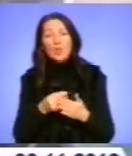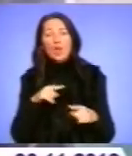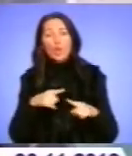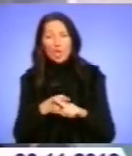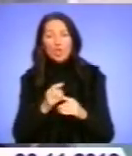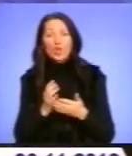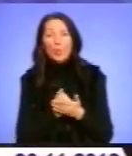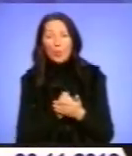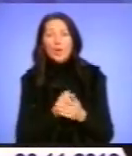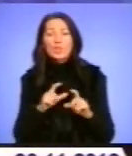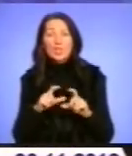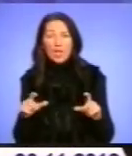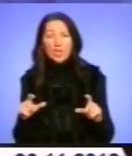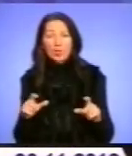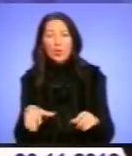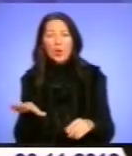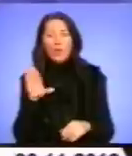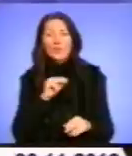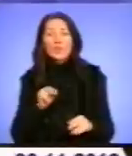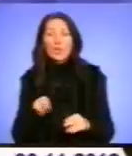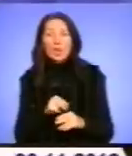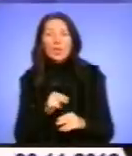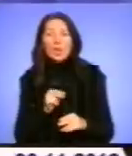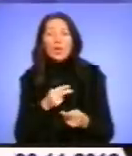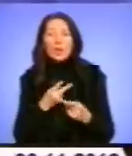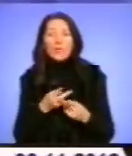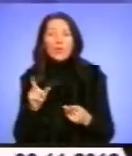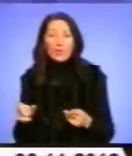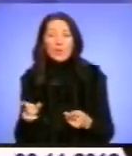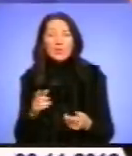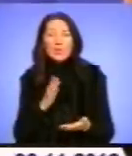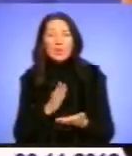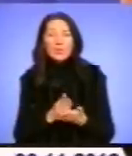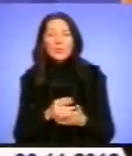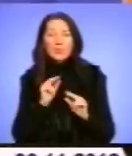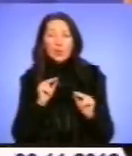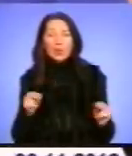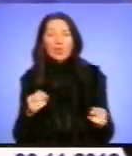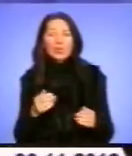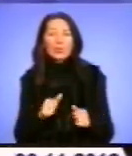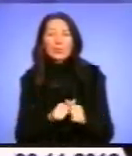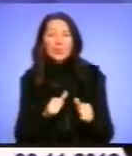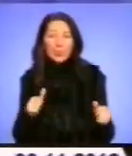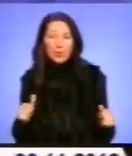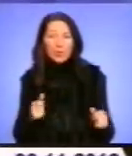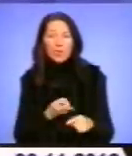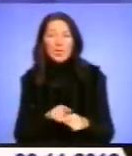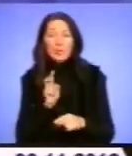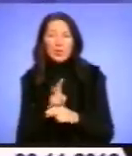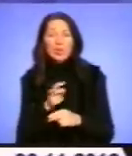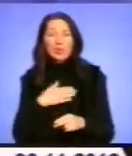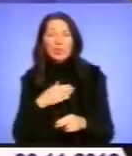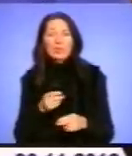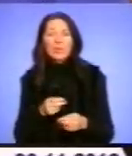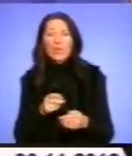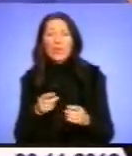матеріально-технічної бази закладу. Всі вихованці, які відбувають педагогічно запущені, які прийшли до нас в колонію, не вміючи